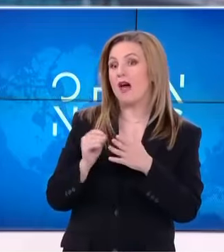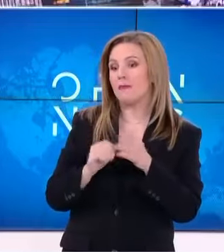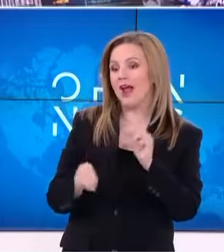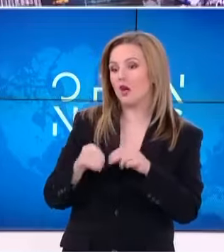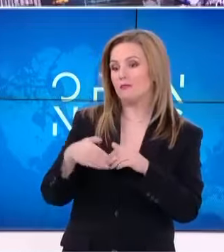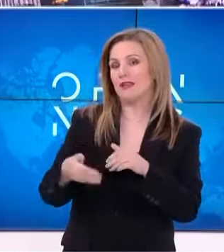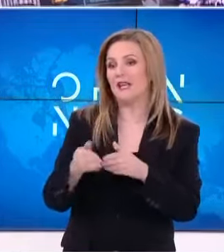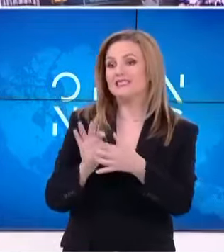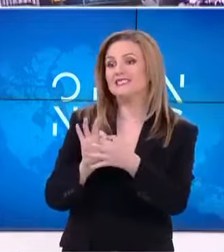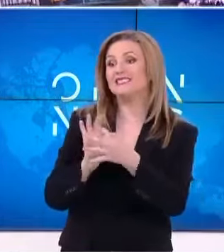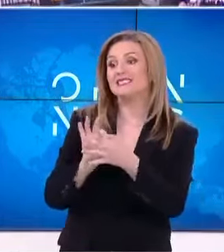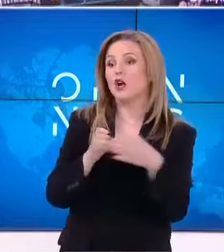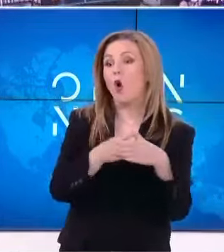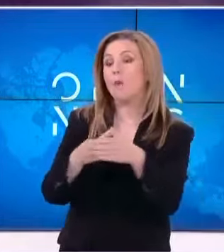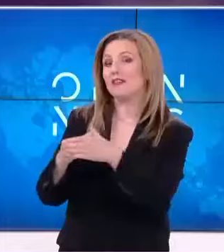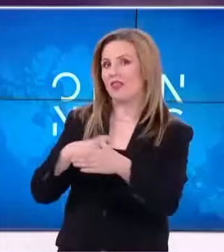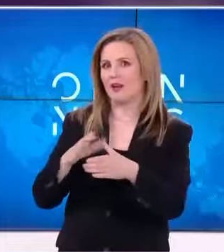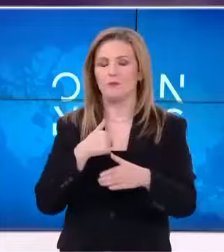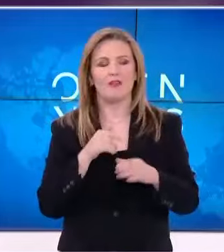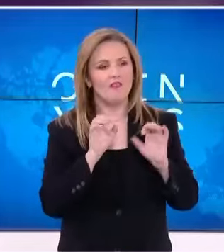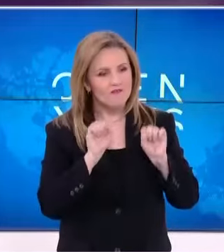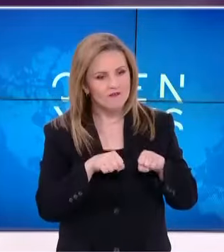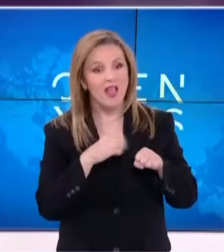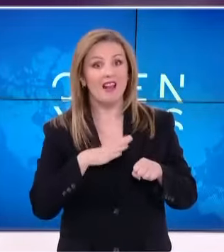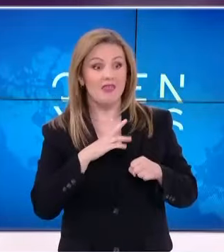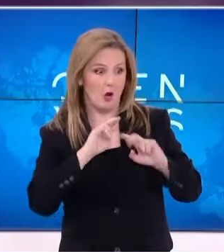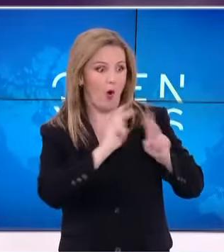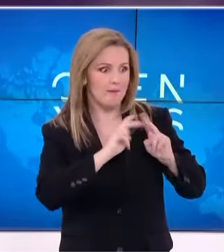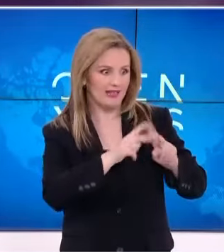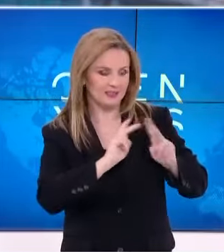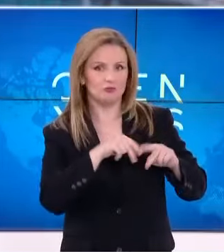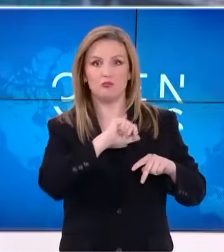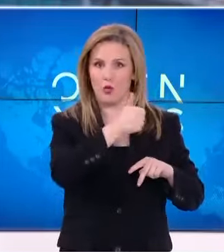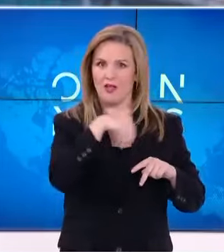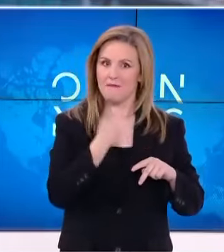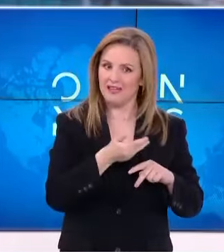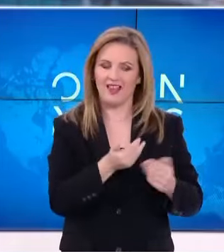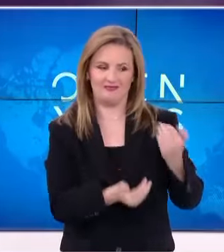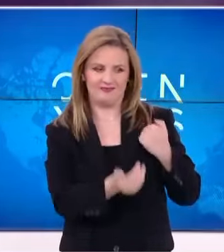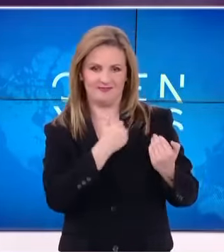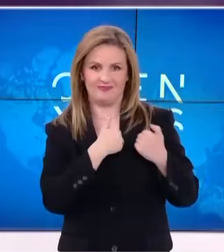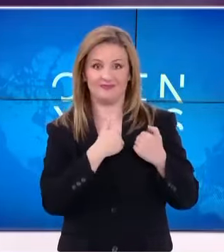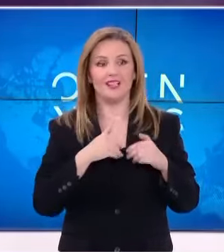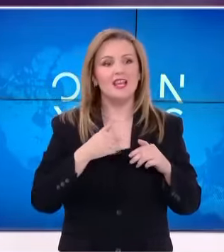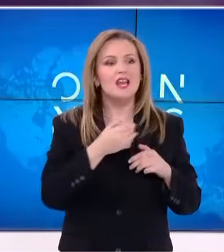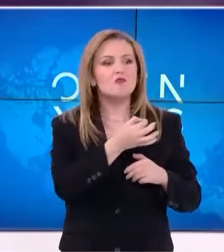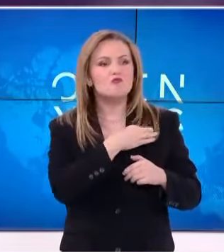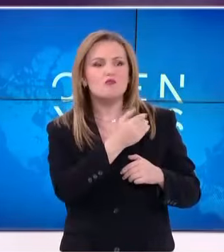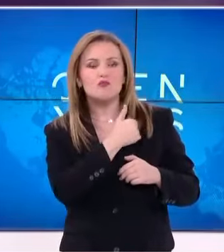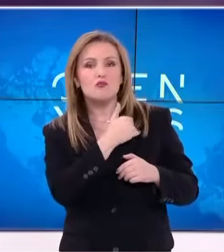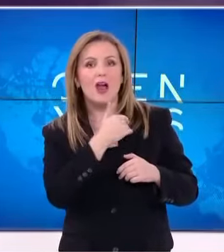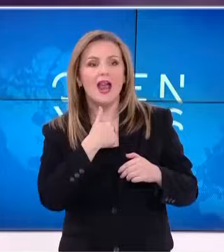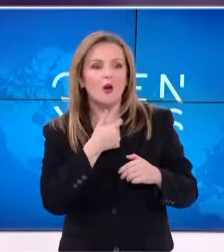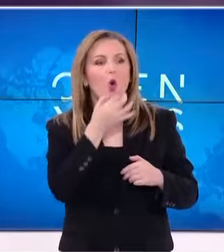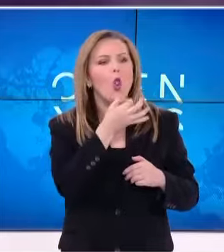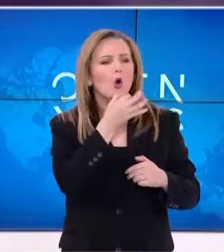πεδίο των συνεργασιών βεβαίως αλλά θα ήθελα και να απαντήσω στις ερωτήσεις σας ε μου θέτετε ένα ζήτημα ότι αυτά που λέω εγώ